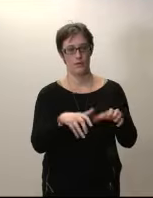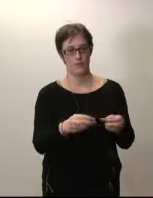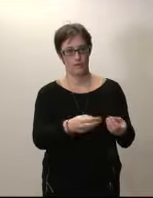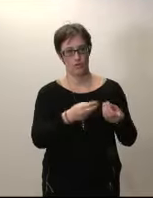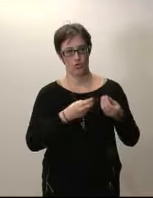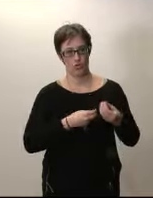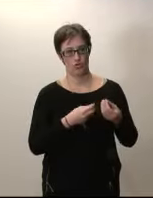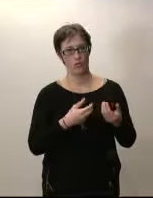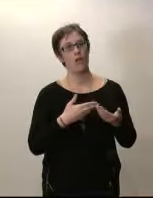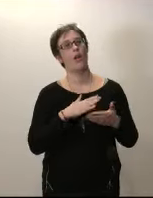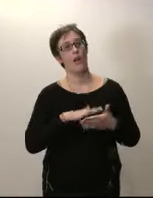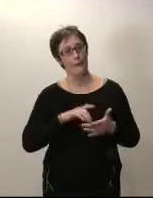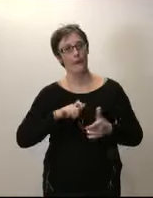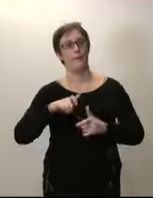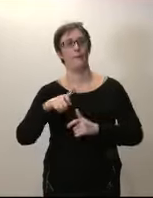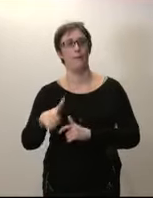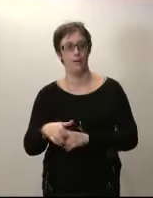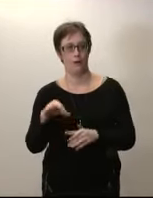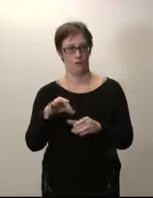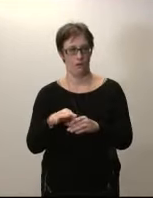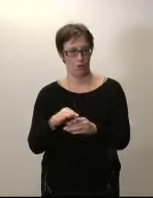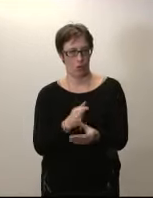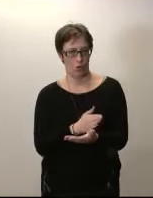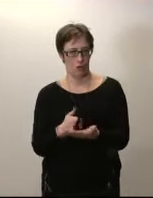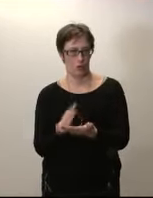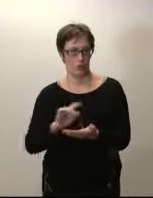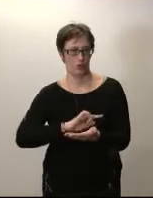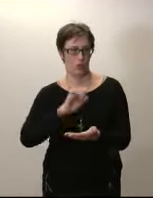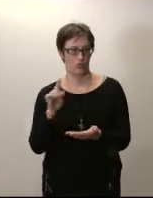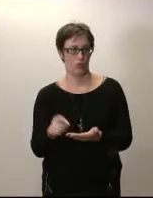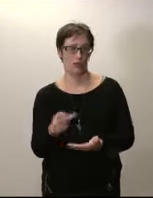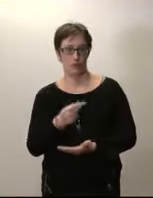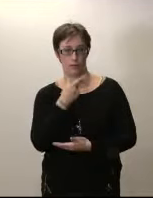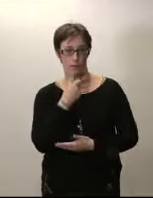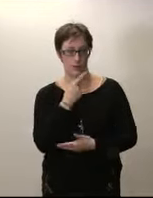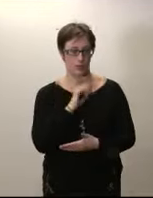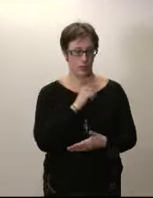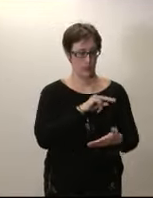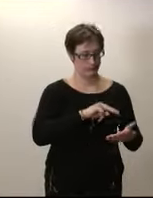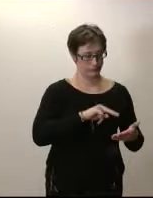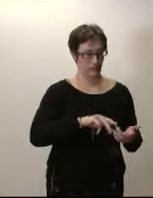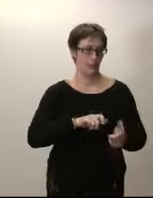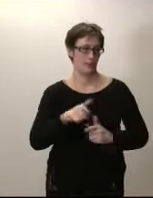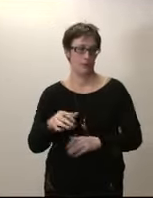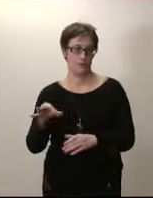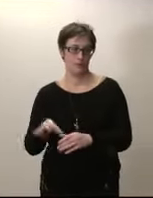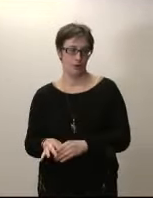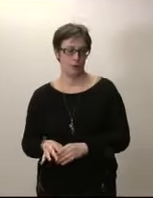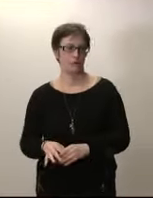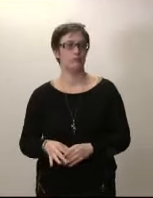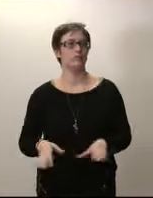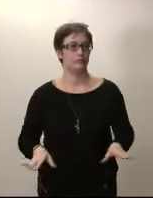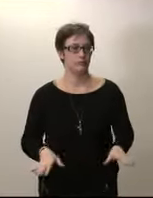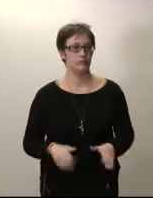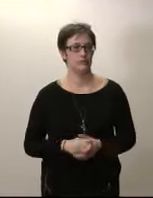c'est plus simple ensuite d'analyser la suite, et la municipalité, malgré l'argument, peut continuer